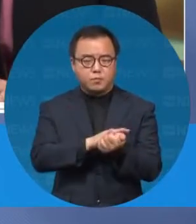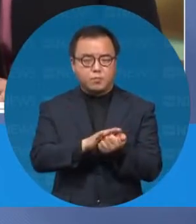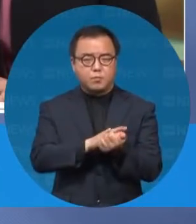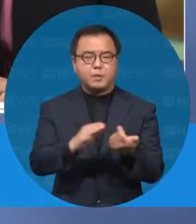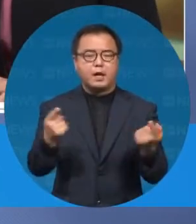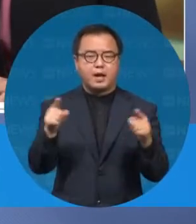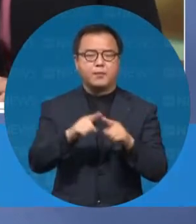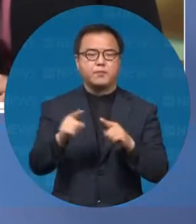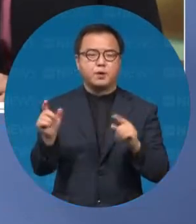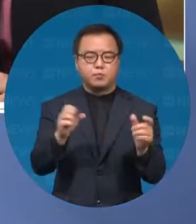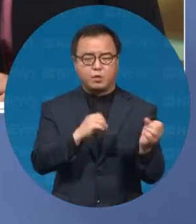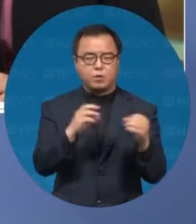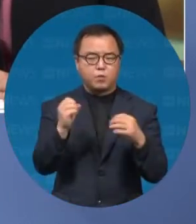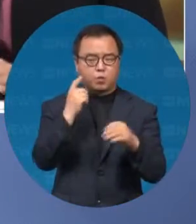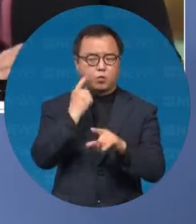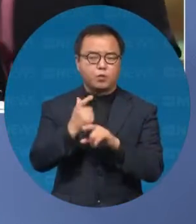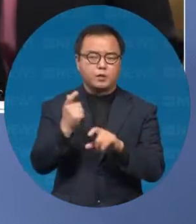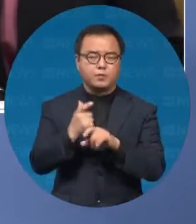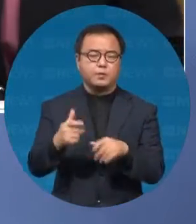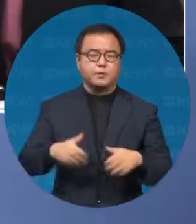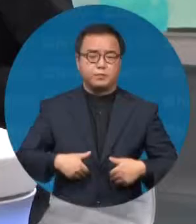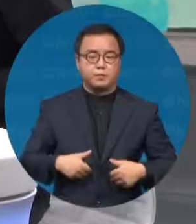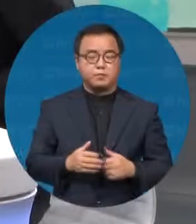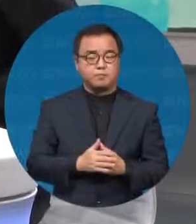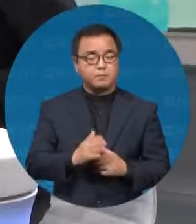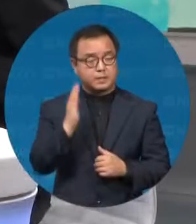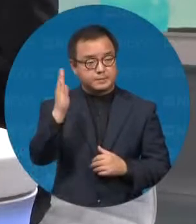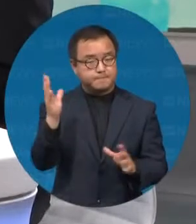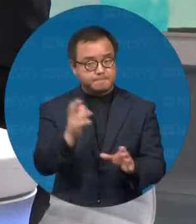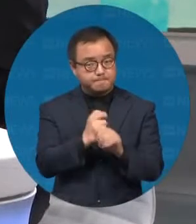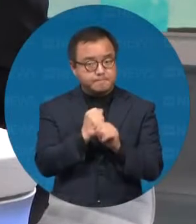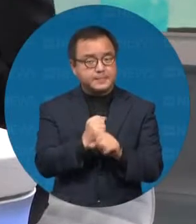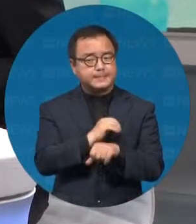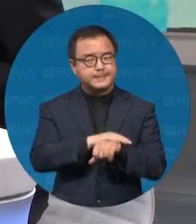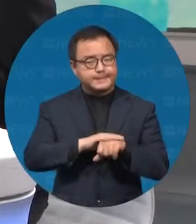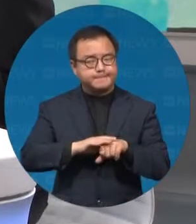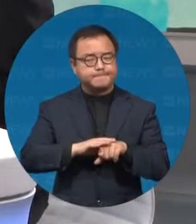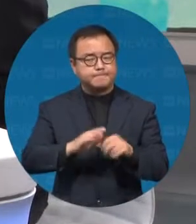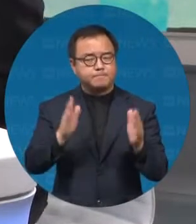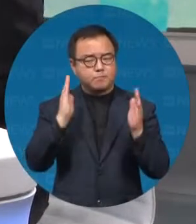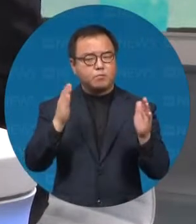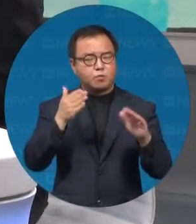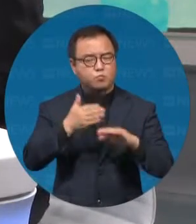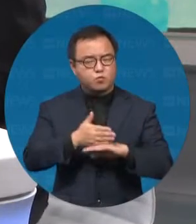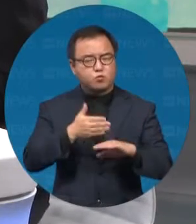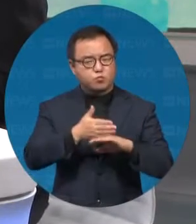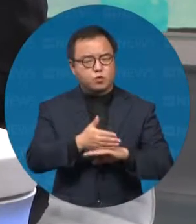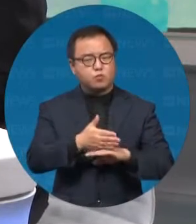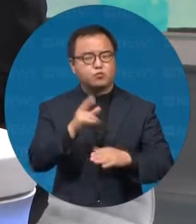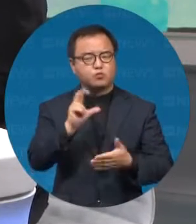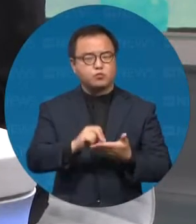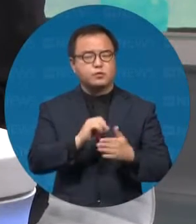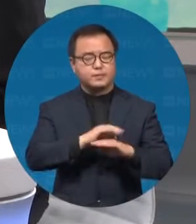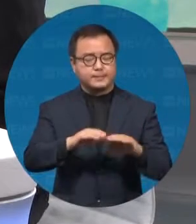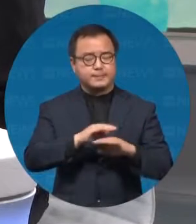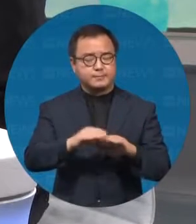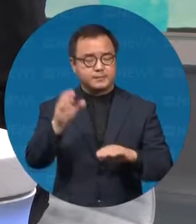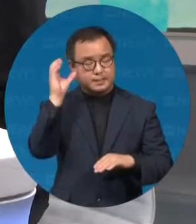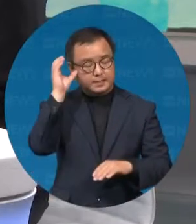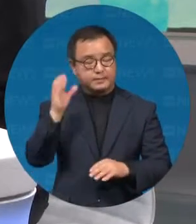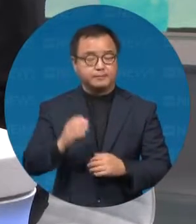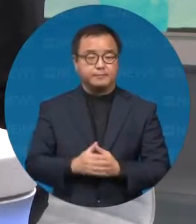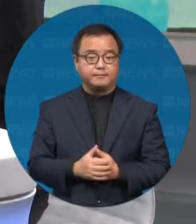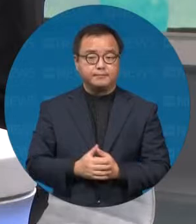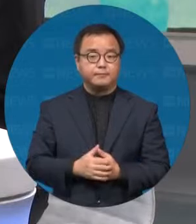함께 고민해 봐야겠습니다 4 이런 목수를 잘 기울여서 이 학업 부진 꼭 좀 극복할 수 있기를 기대해 봅니다